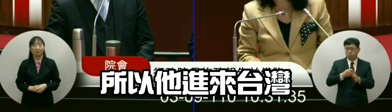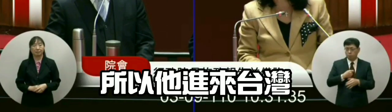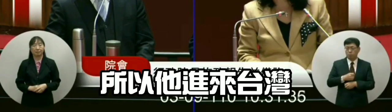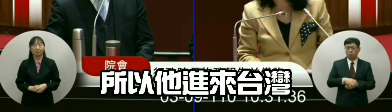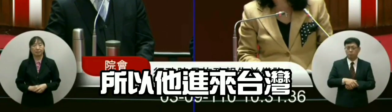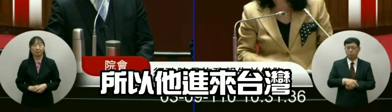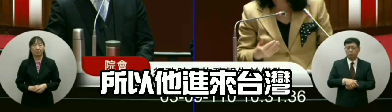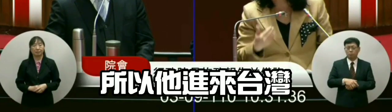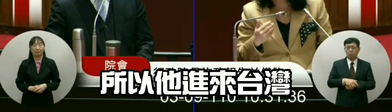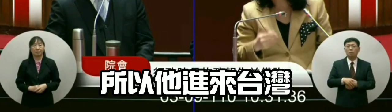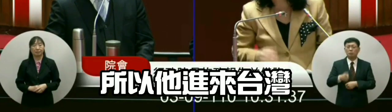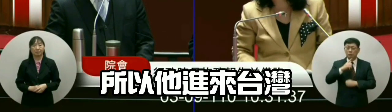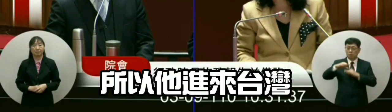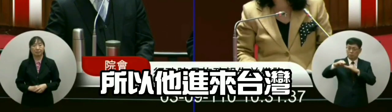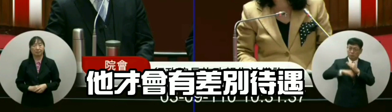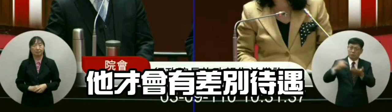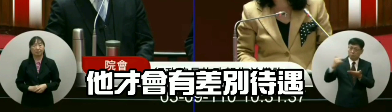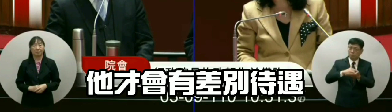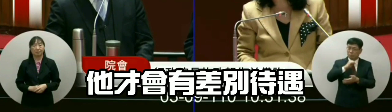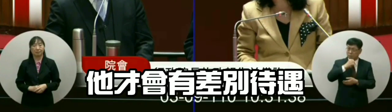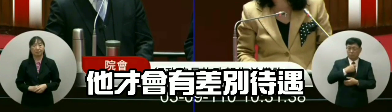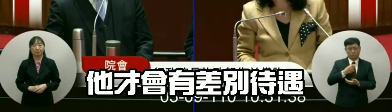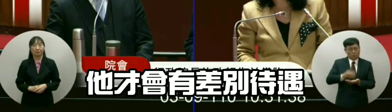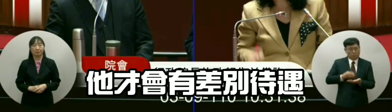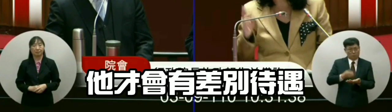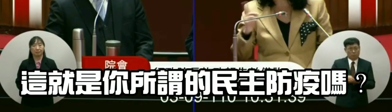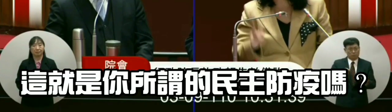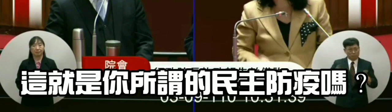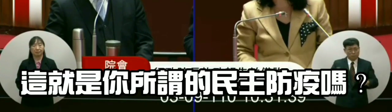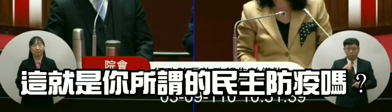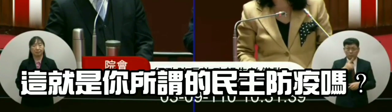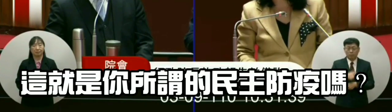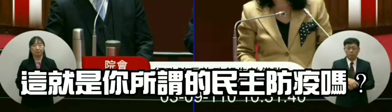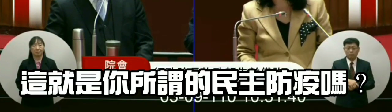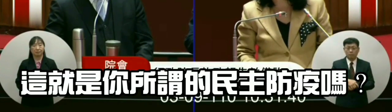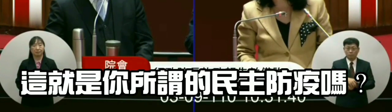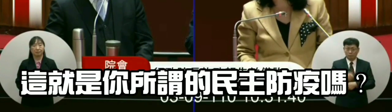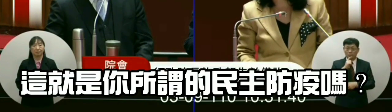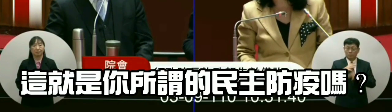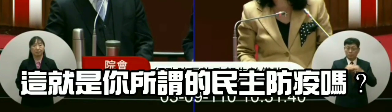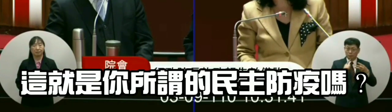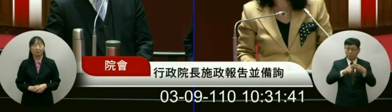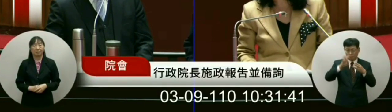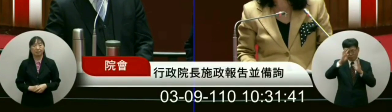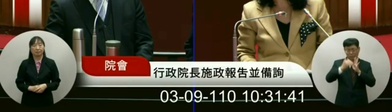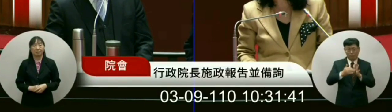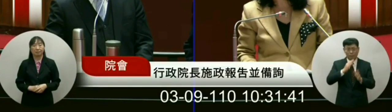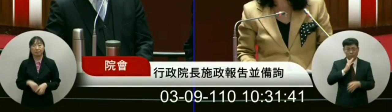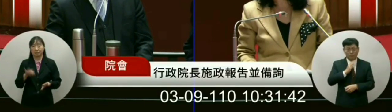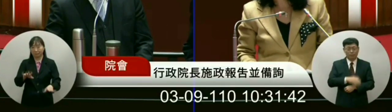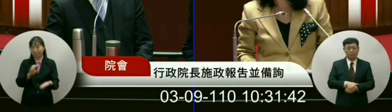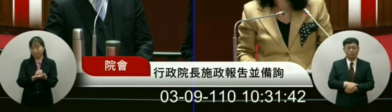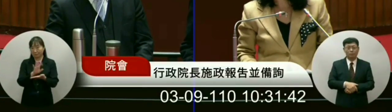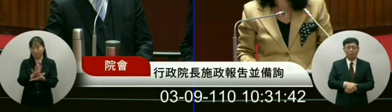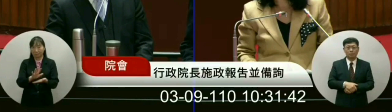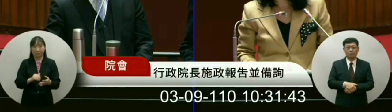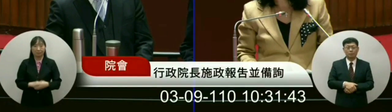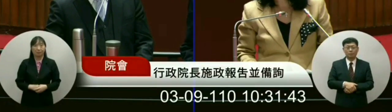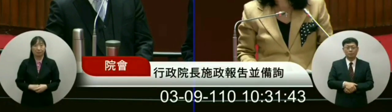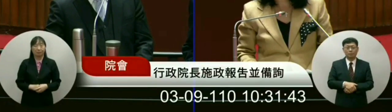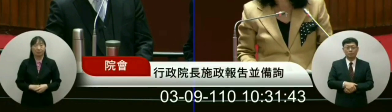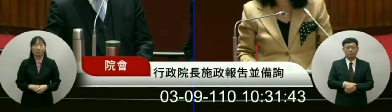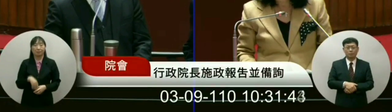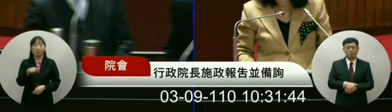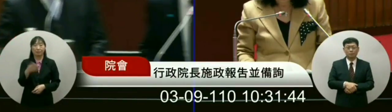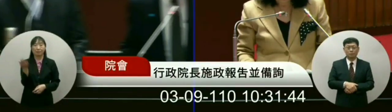性，所以他进来台湾他才会有差别待遇，这个就是你所谓的民主防疫吗？ 跟委员报告，事实上